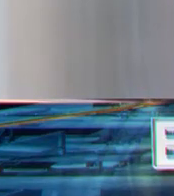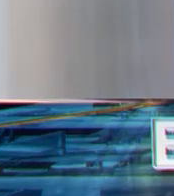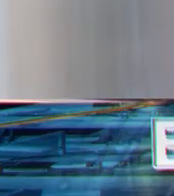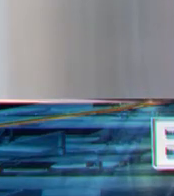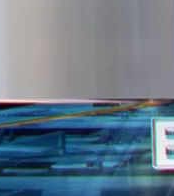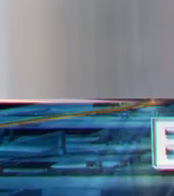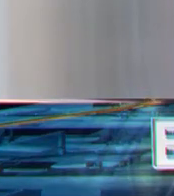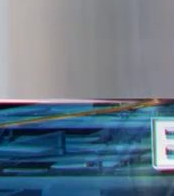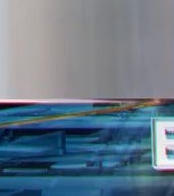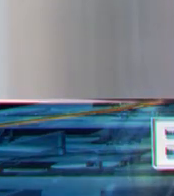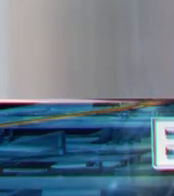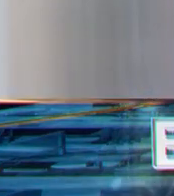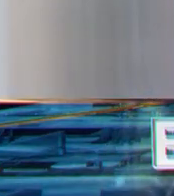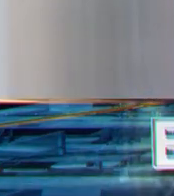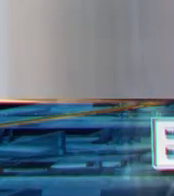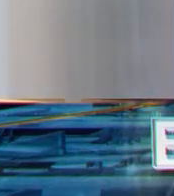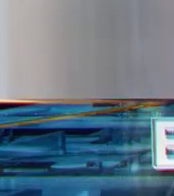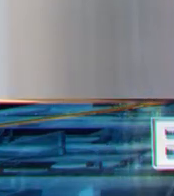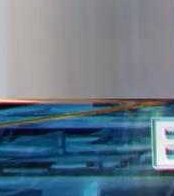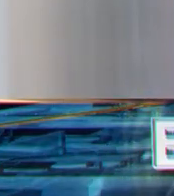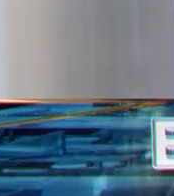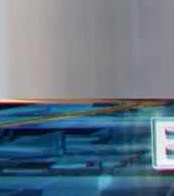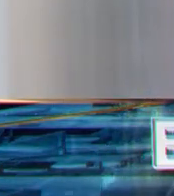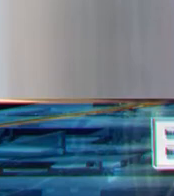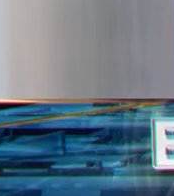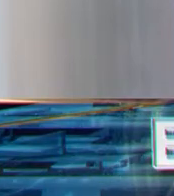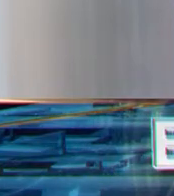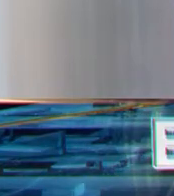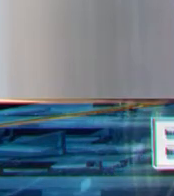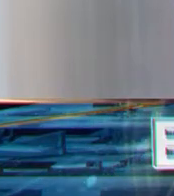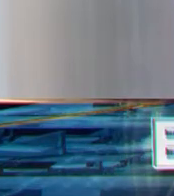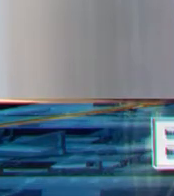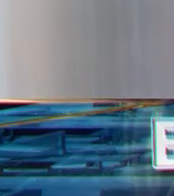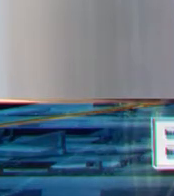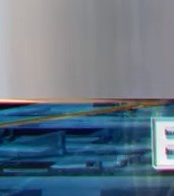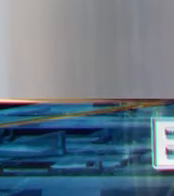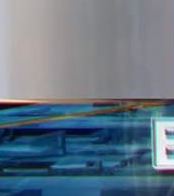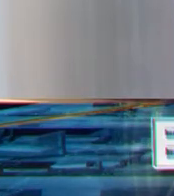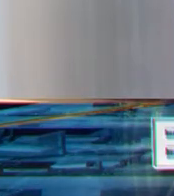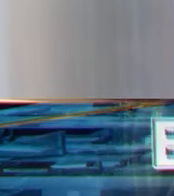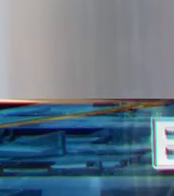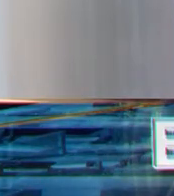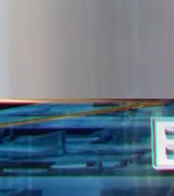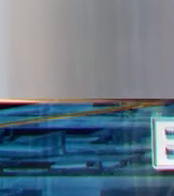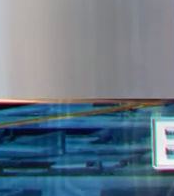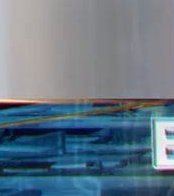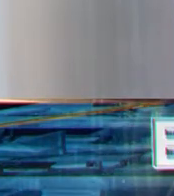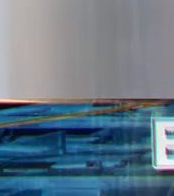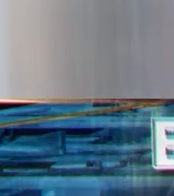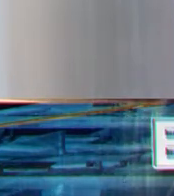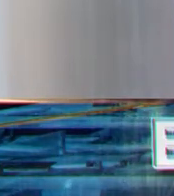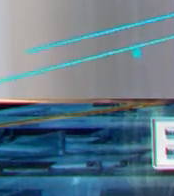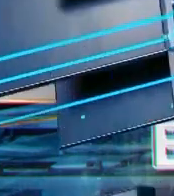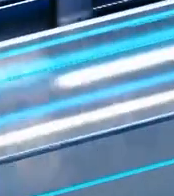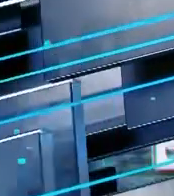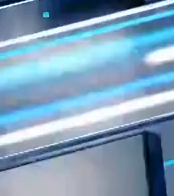дейді. Әлгі дене шынықтыру, сонан кейін барып, мына жаттықтыру деген сияқты сол мүмкіндіктер осы жерде алады.